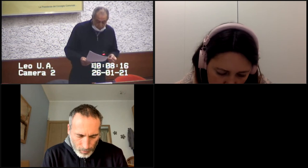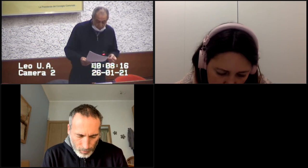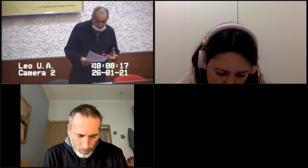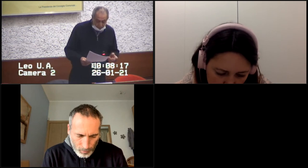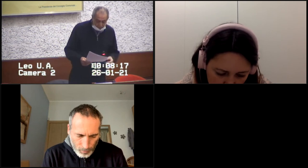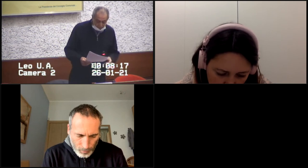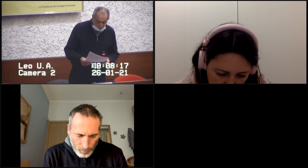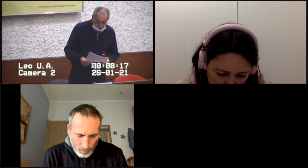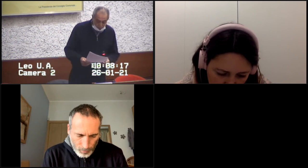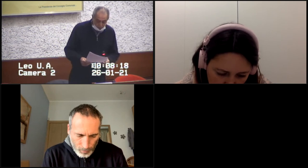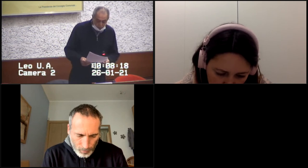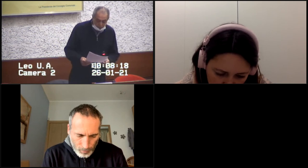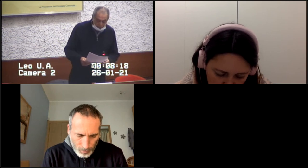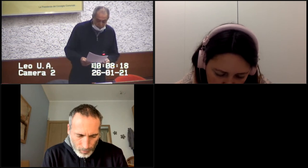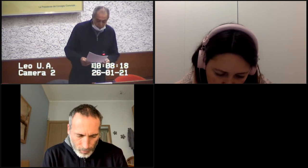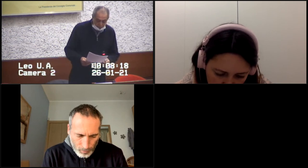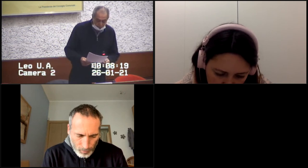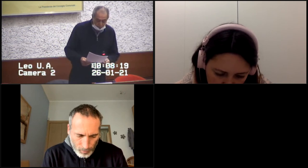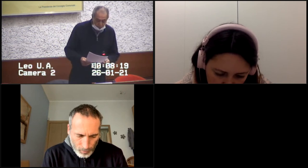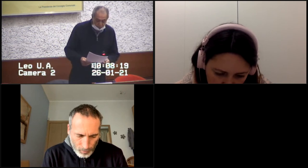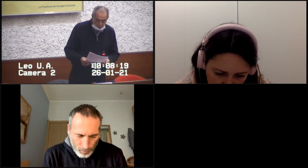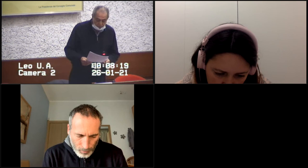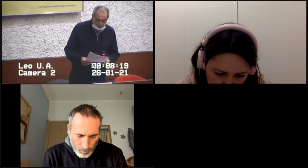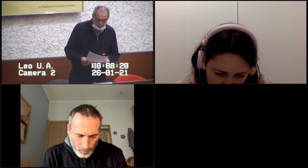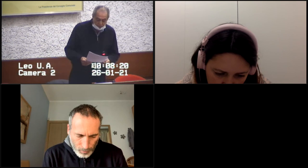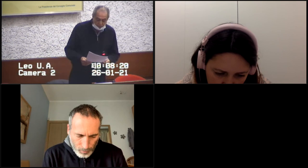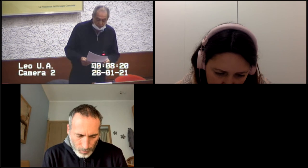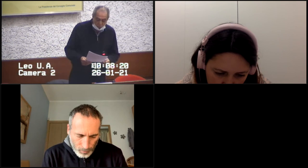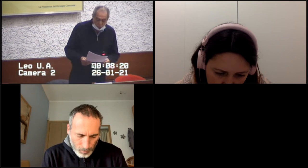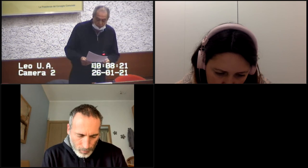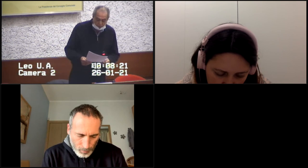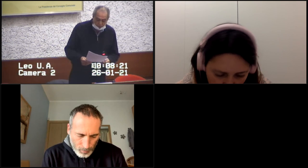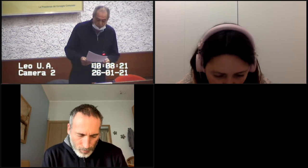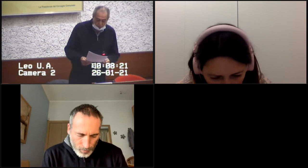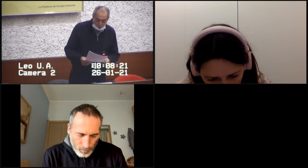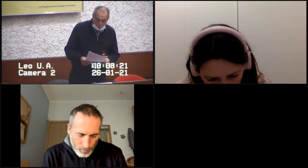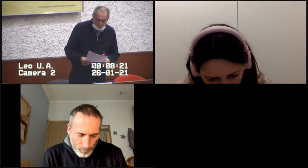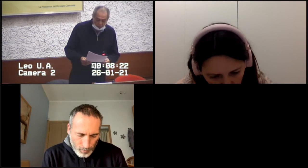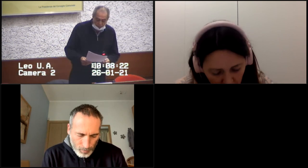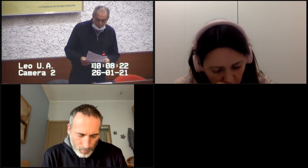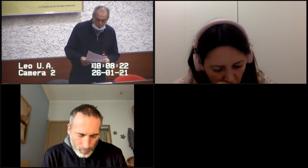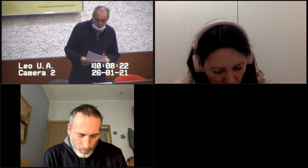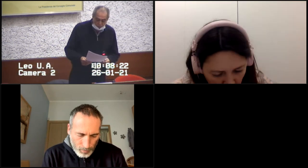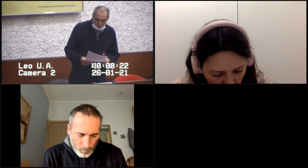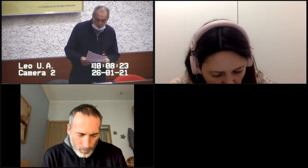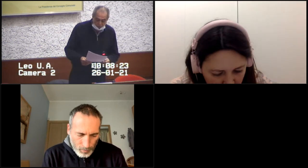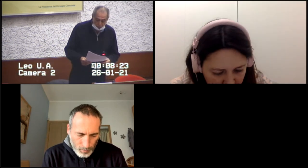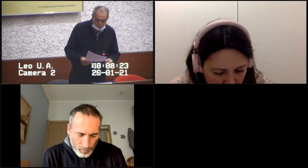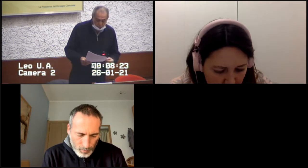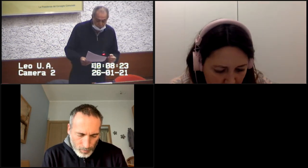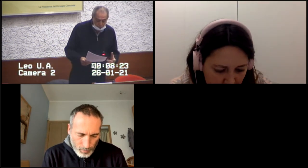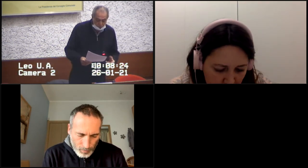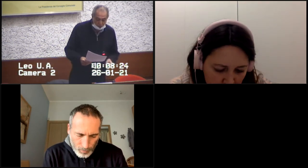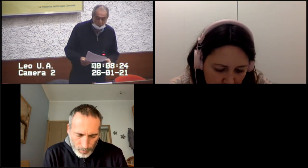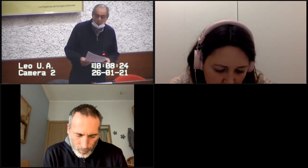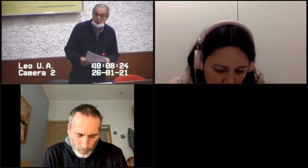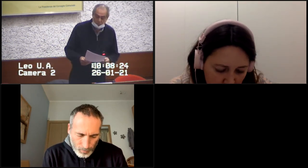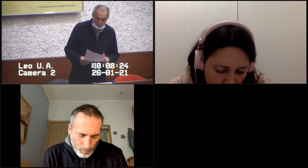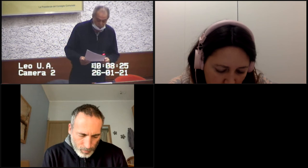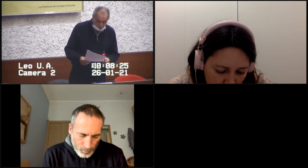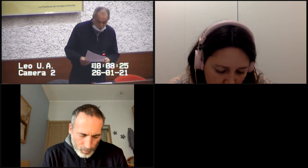essere attratti solo dalla monetizzazione senza avere un quadro urbanistico d'insieme proprio in funzione